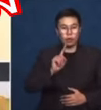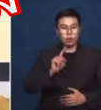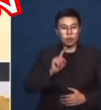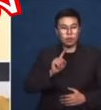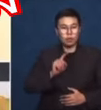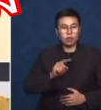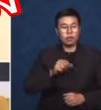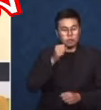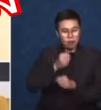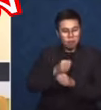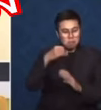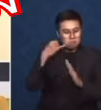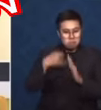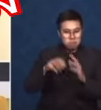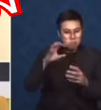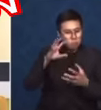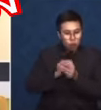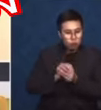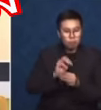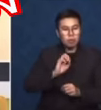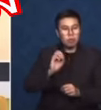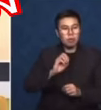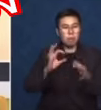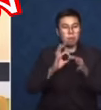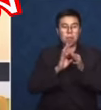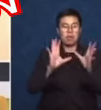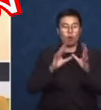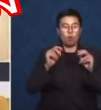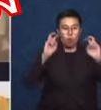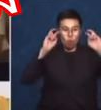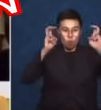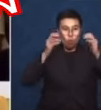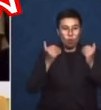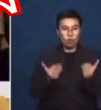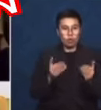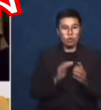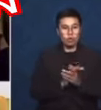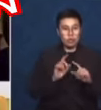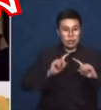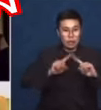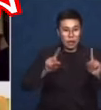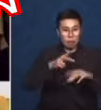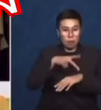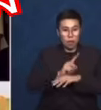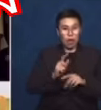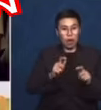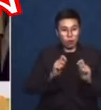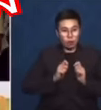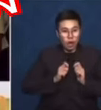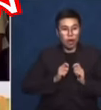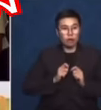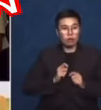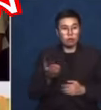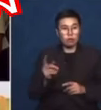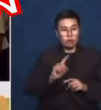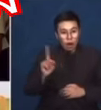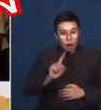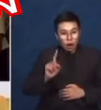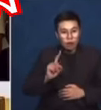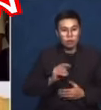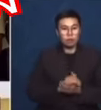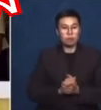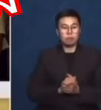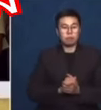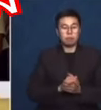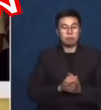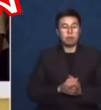ทำที่ไม่เหมาะสมซึ่งไม่เกี่ยวกับยติด้วยแต่ประธานอนุญาตได้อย่างไรประธาน